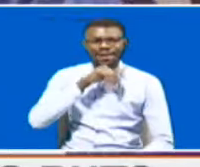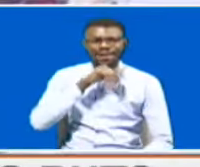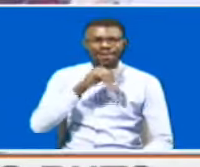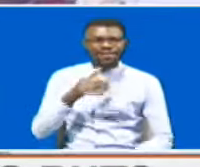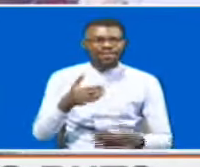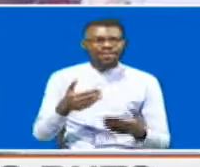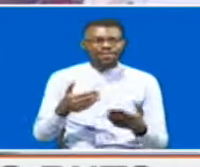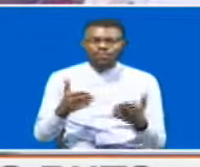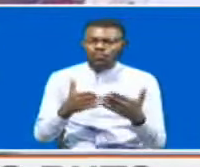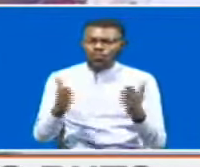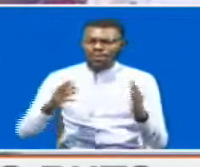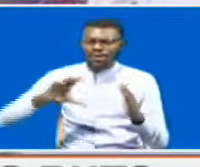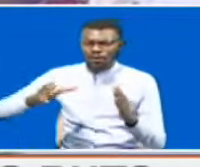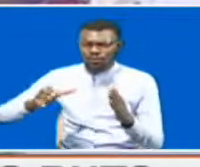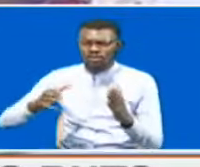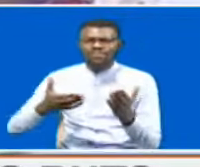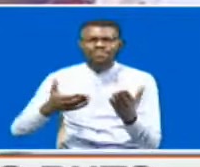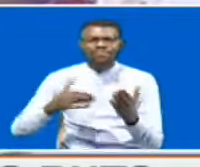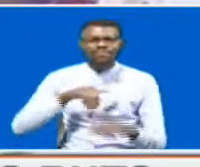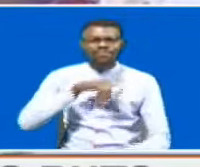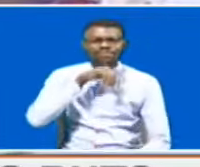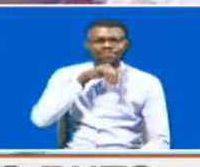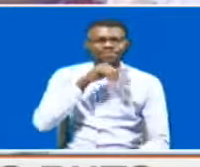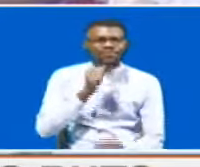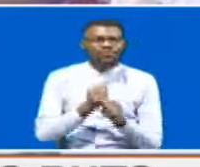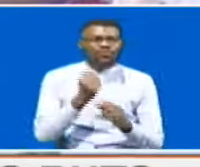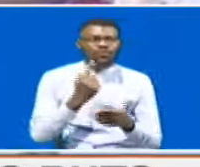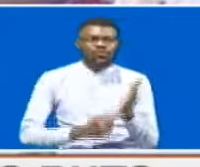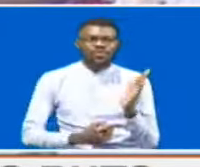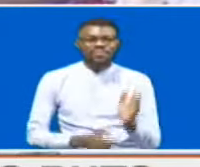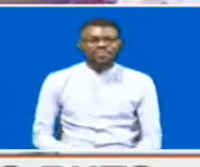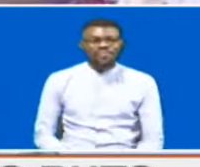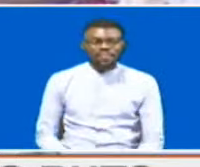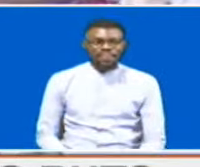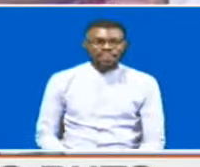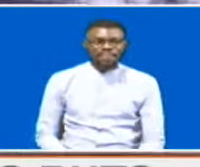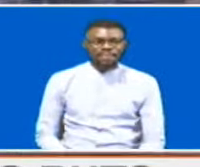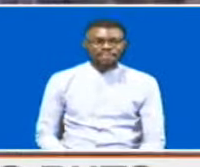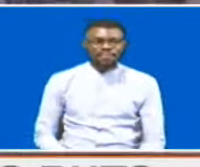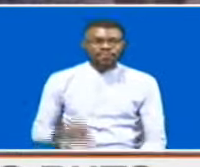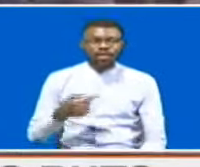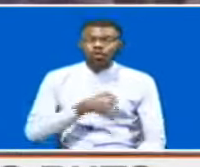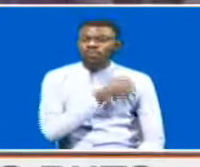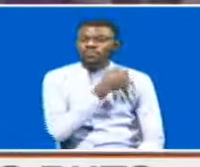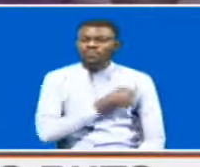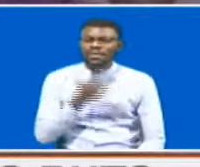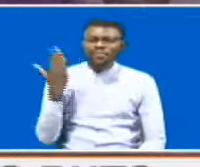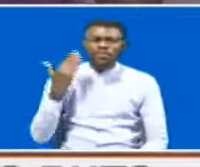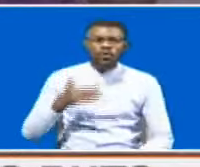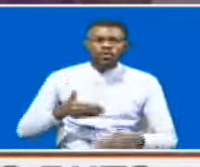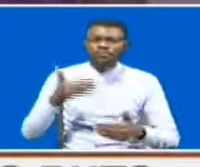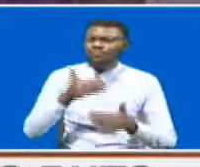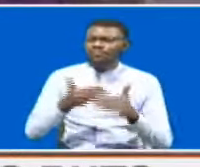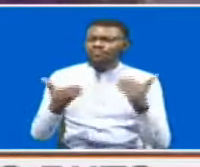projects account na wewe kama gavana utafanya nini? Kama ni hospitali, hospitali zile zilijengwa